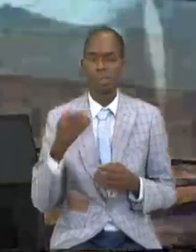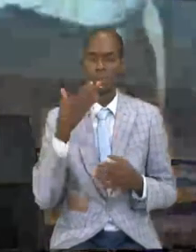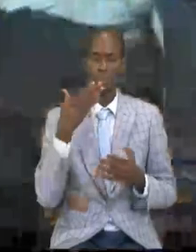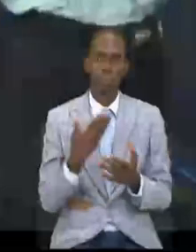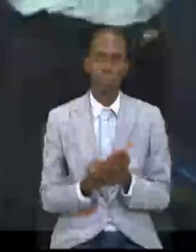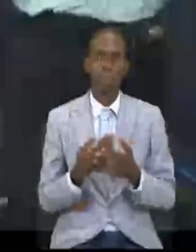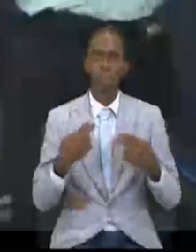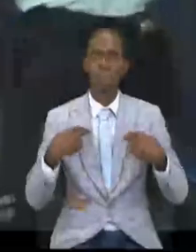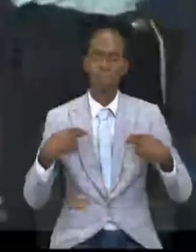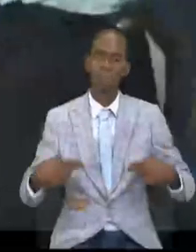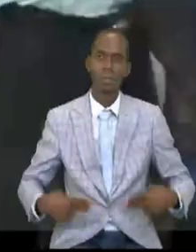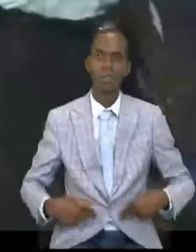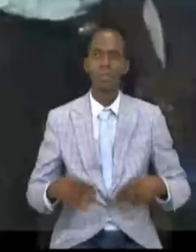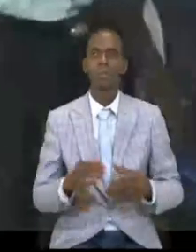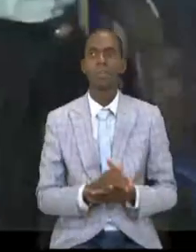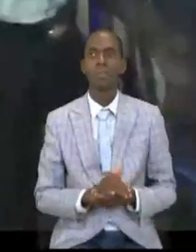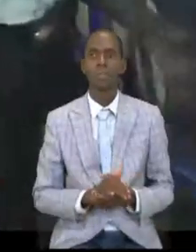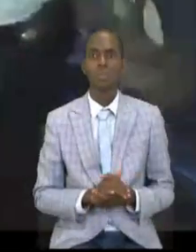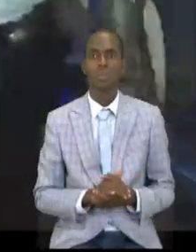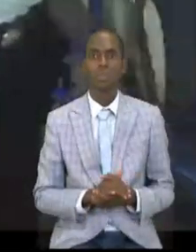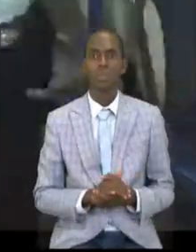L'esprit de force,